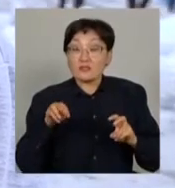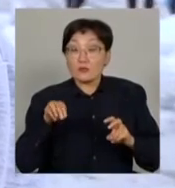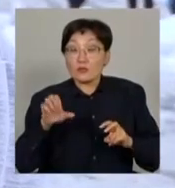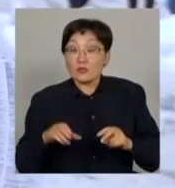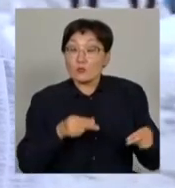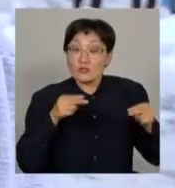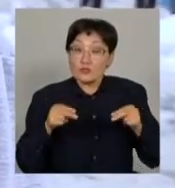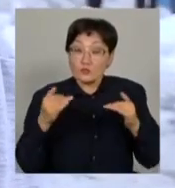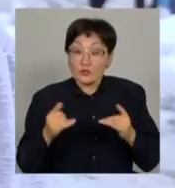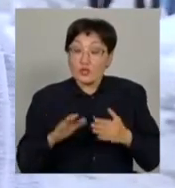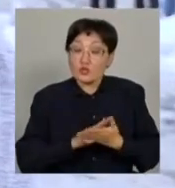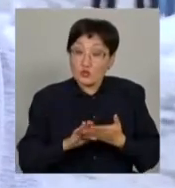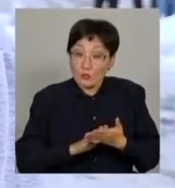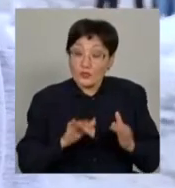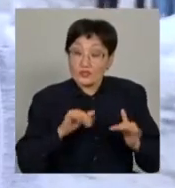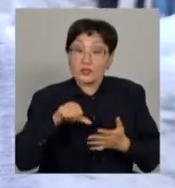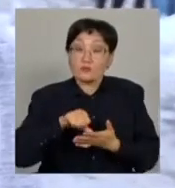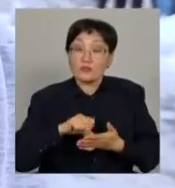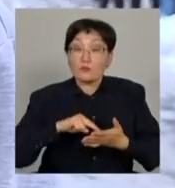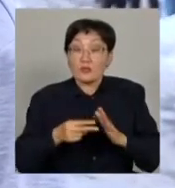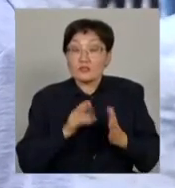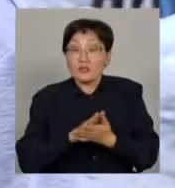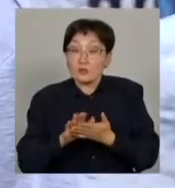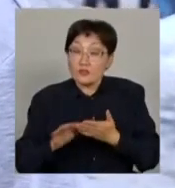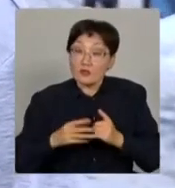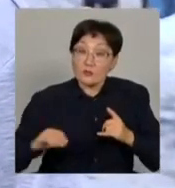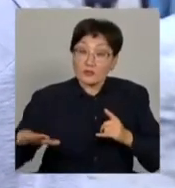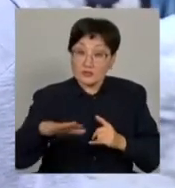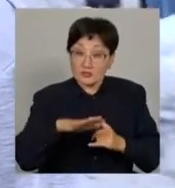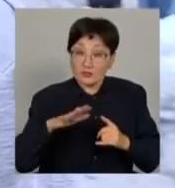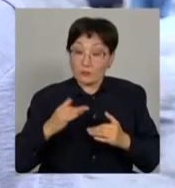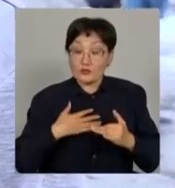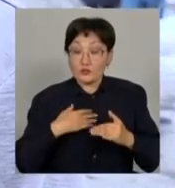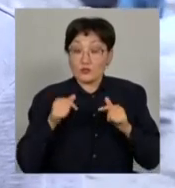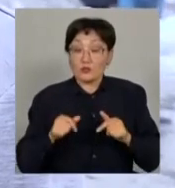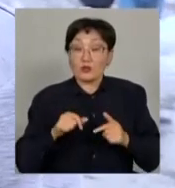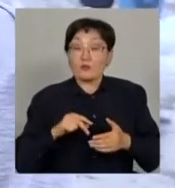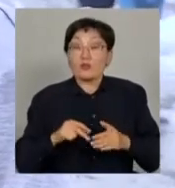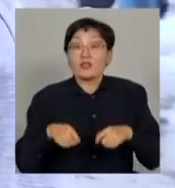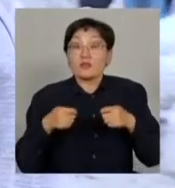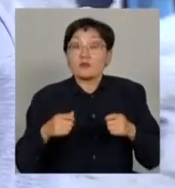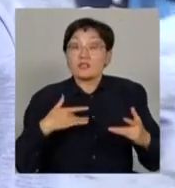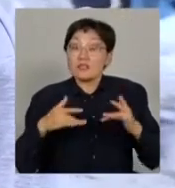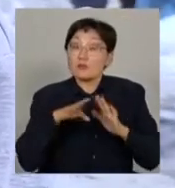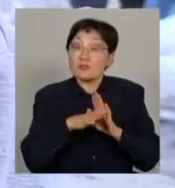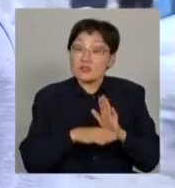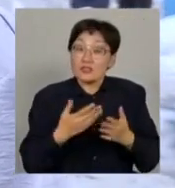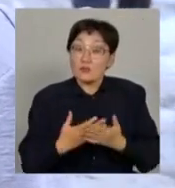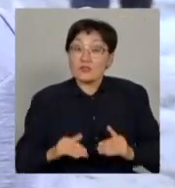Сатпаева, приехали сегодня на субботник. Планируем убраться на данной территории. Кроме того, для нас здесь предусмотрены концертные